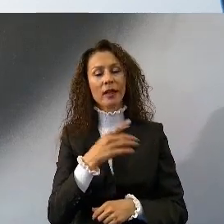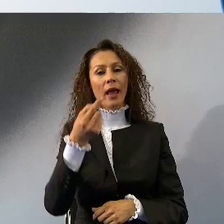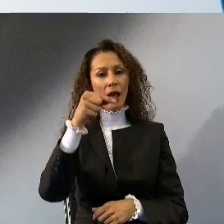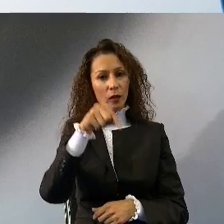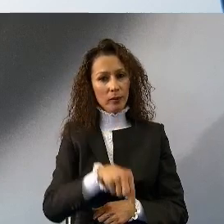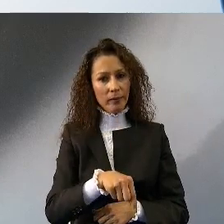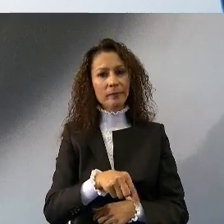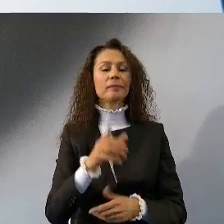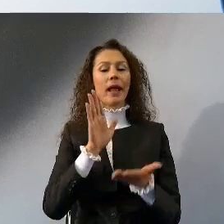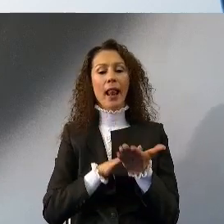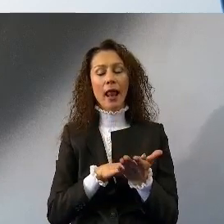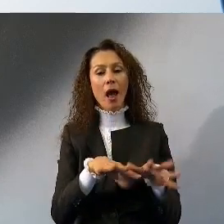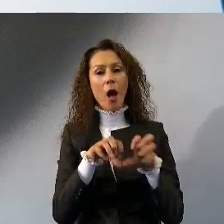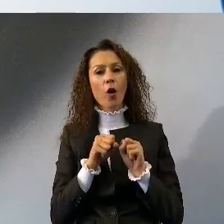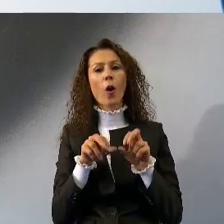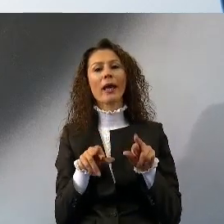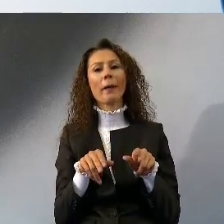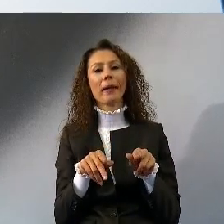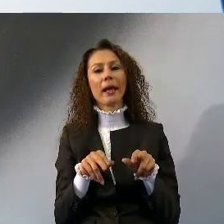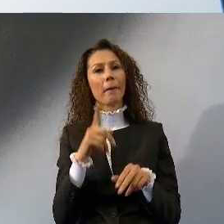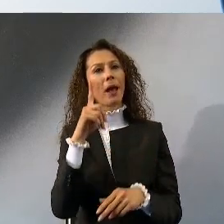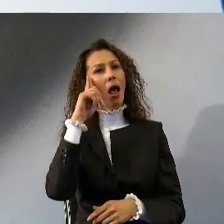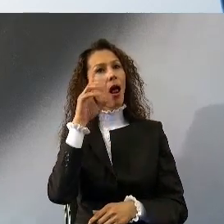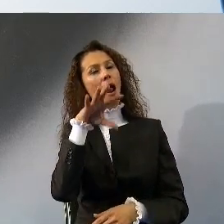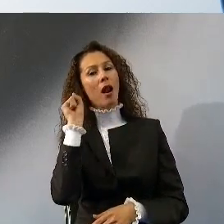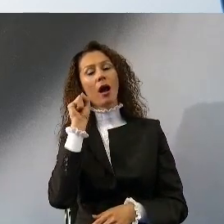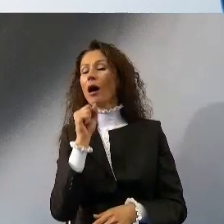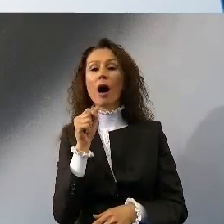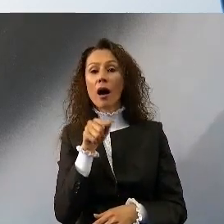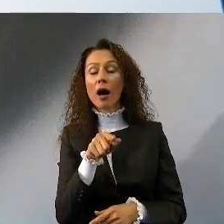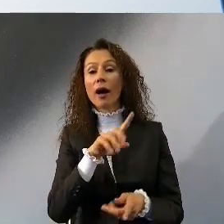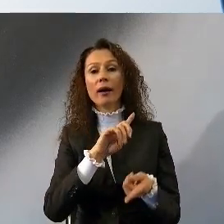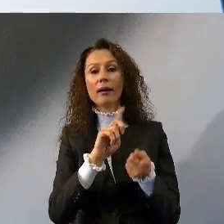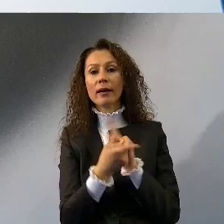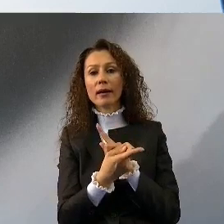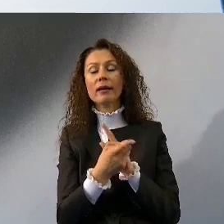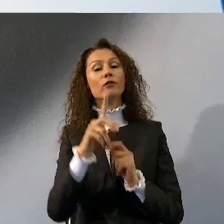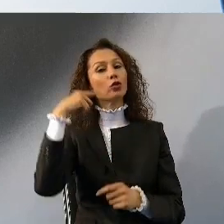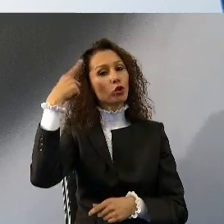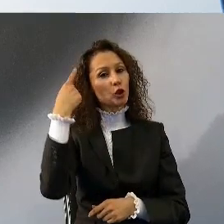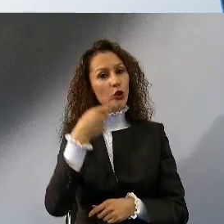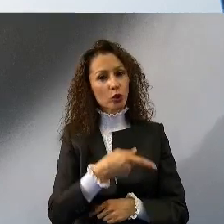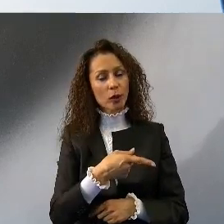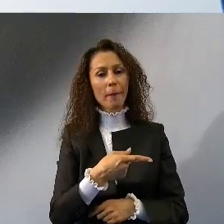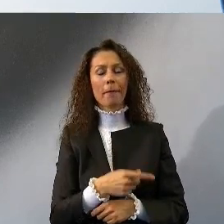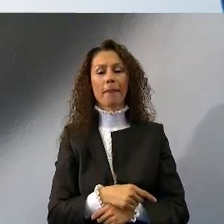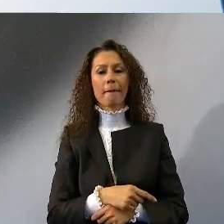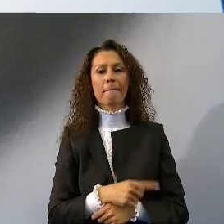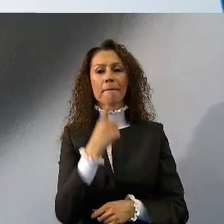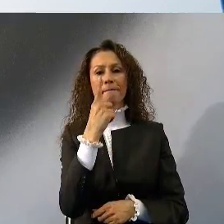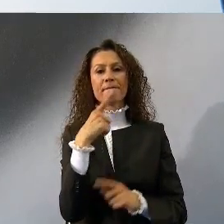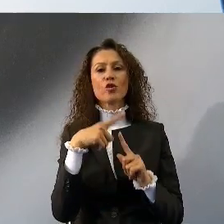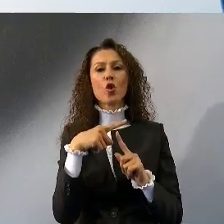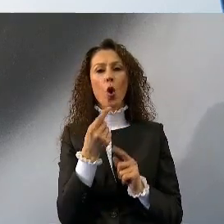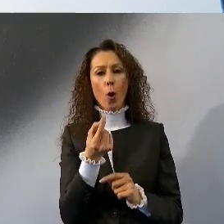ve bir şey elde ediyoruz gibi bir algımız var. Halbuki düşünün, bir